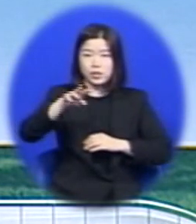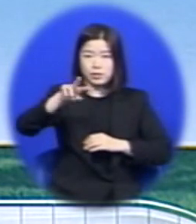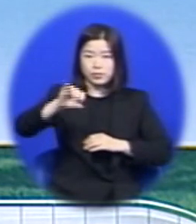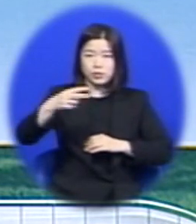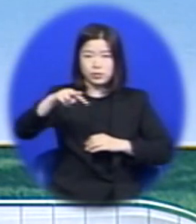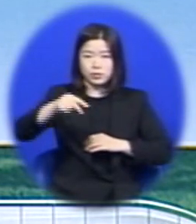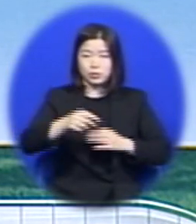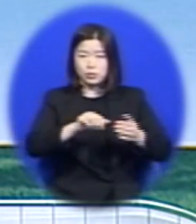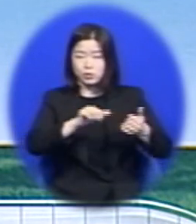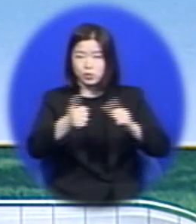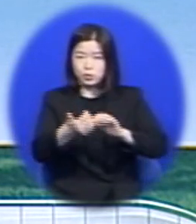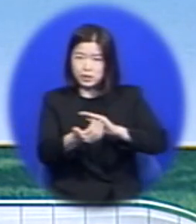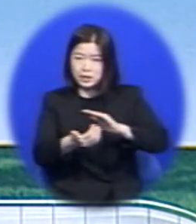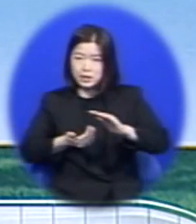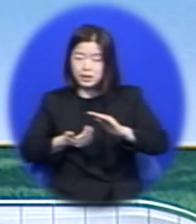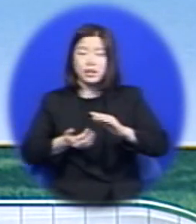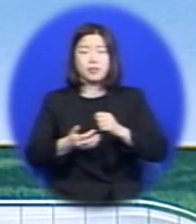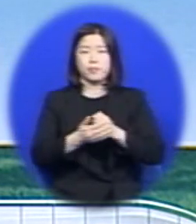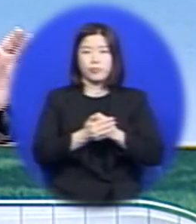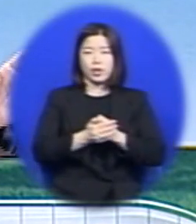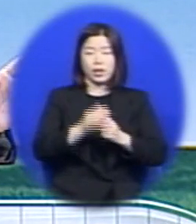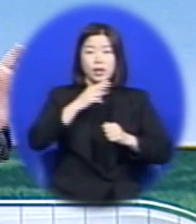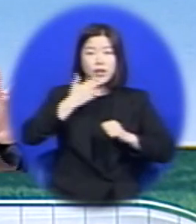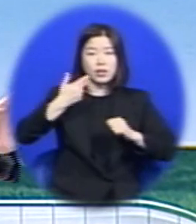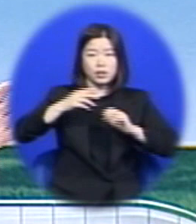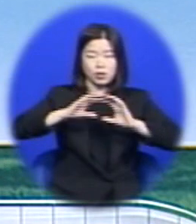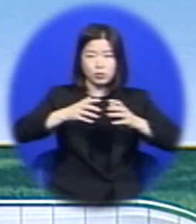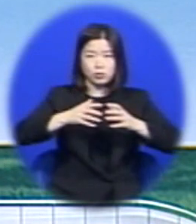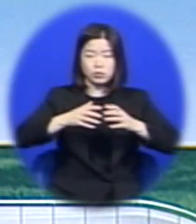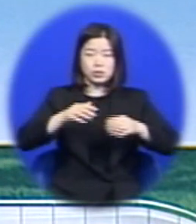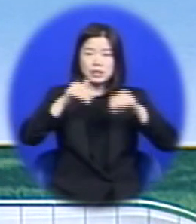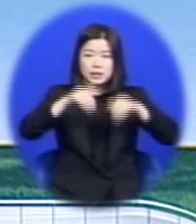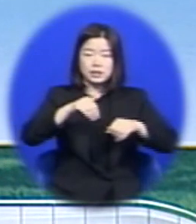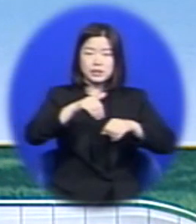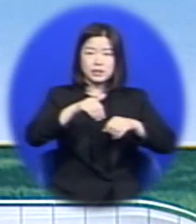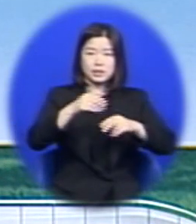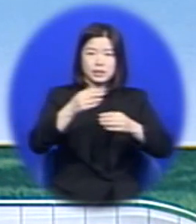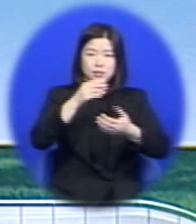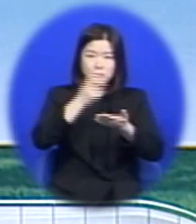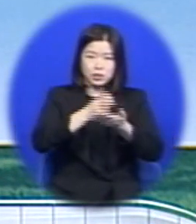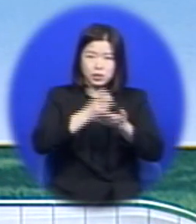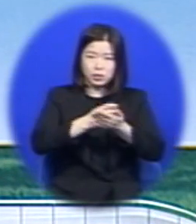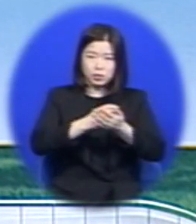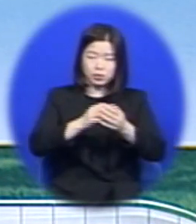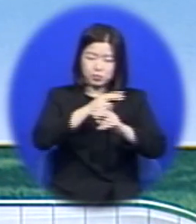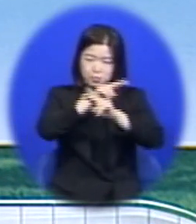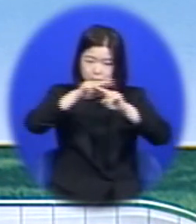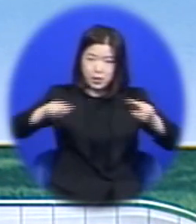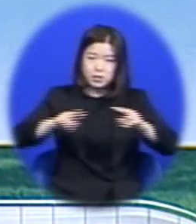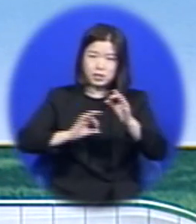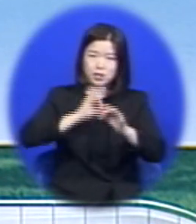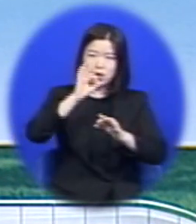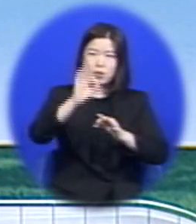영국 국회는 노예 제도를 영원히 폐지하는 법안을 통과시키게 됩니다.